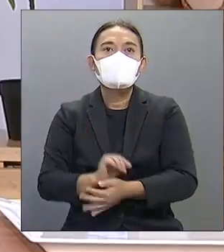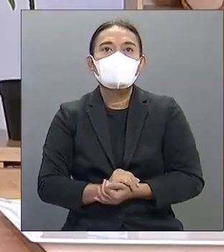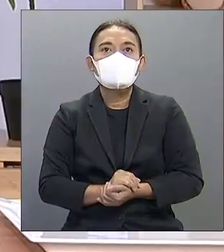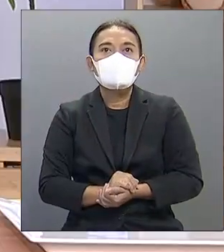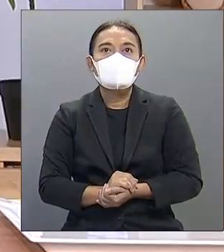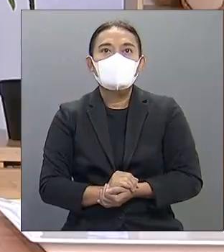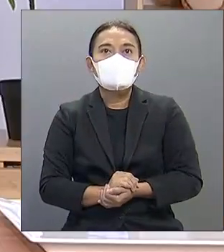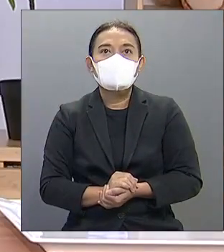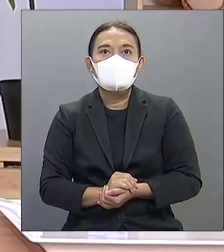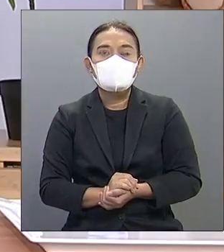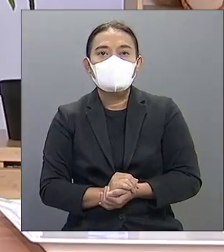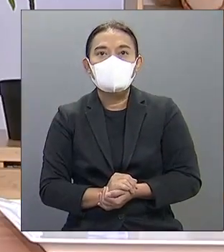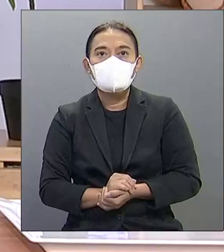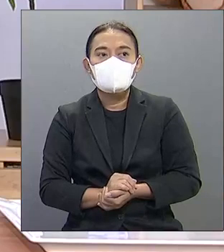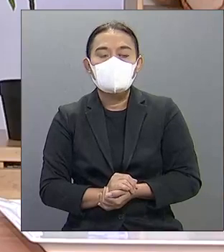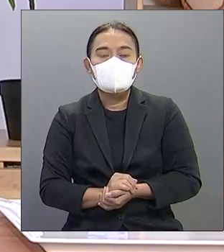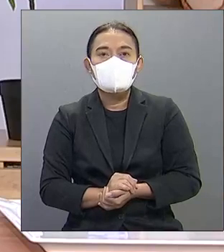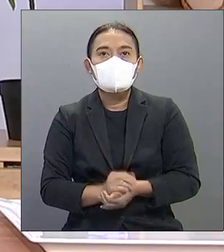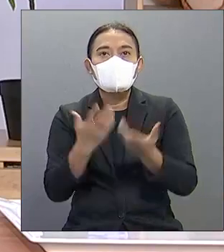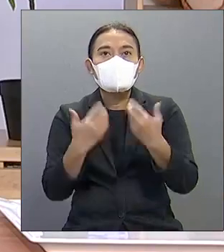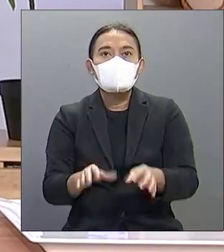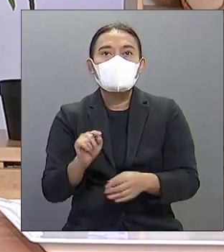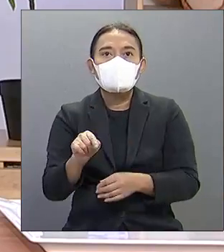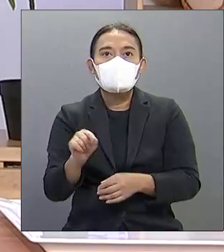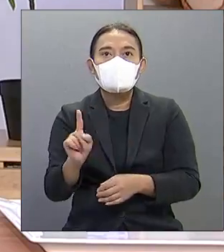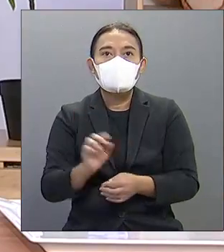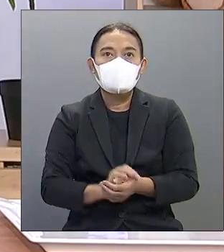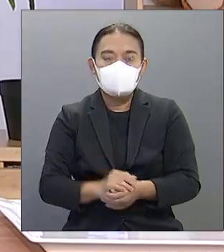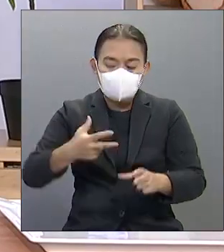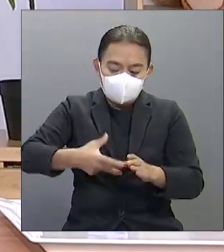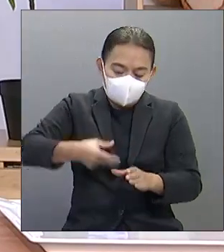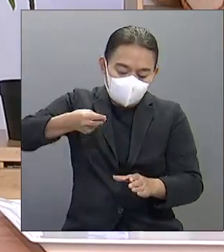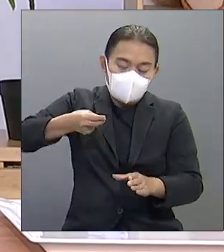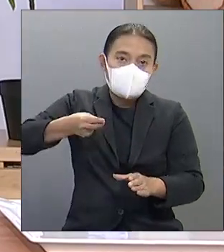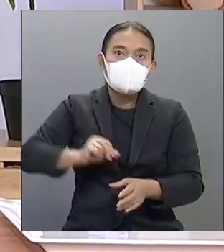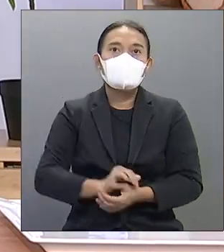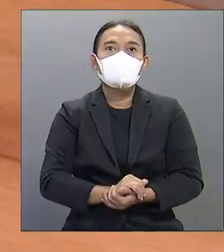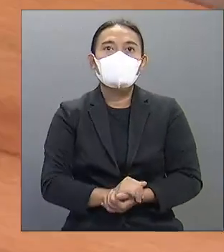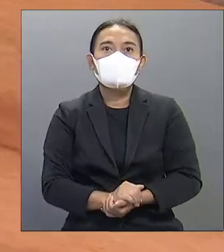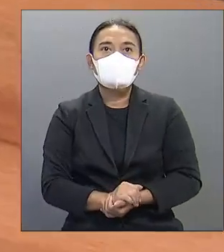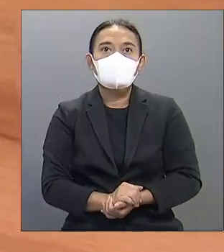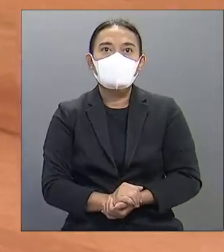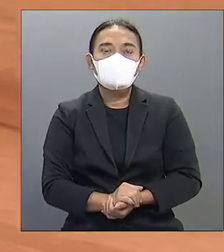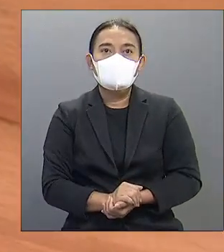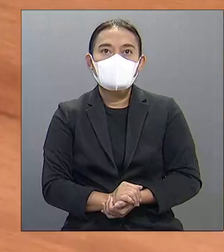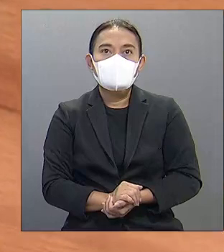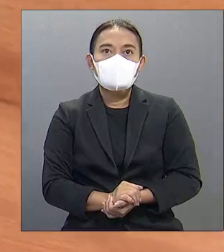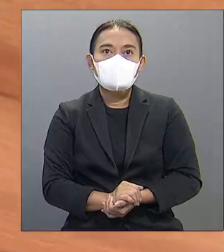ช้หลอดฉีดยานะคะเป็นตัวเก็บนะคะก็จะดูดขึ้นมาแบบนี้ค่ะ